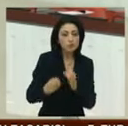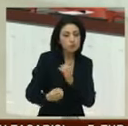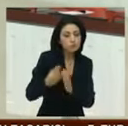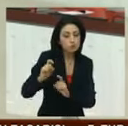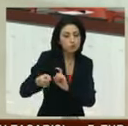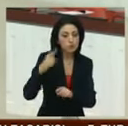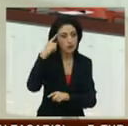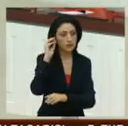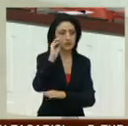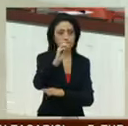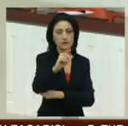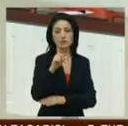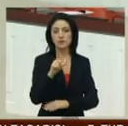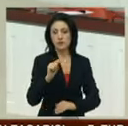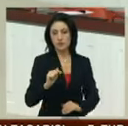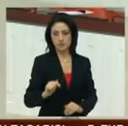kazanıldığını hatırlamalısınız.